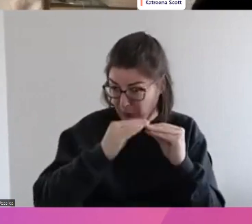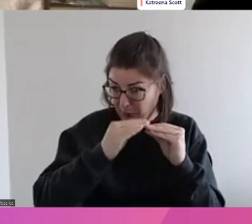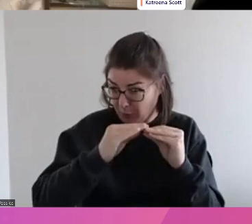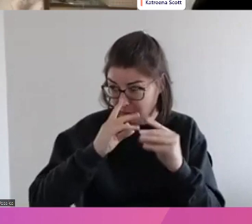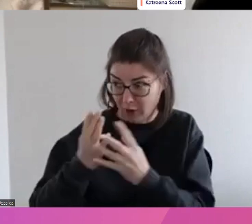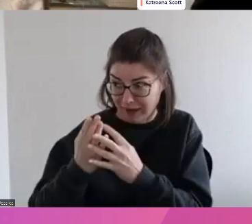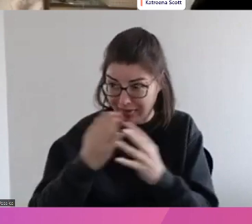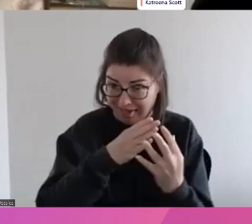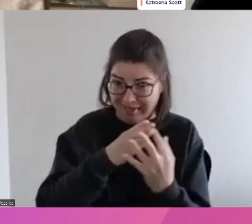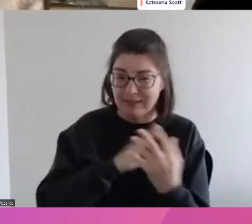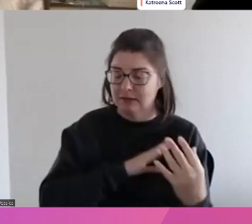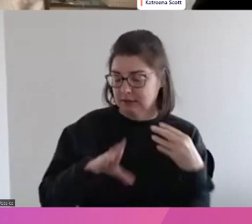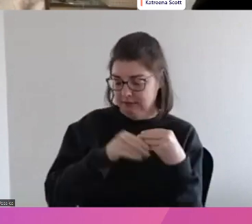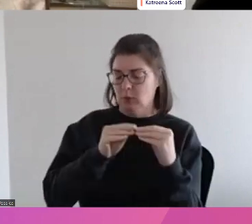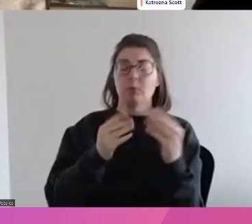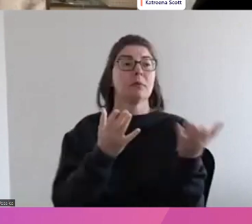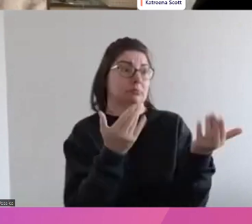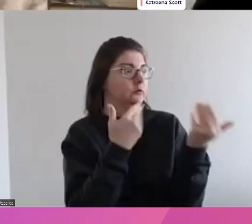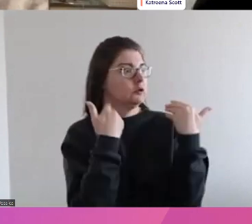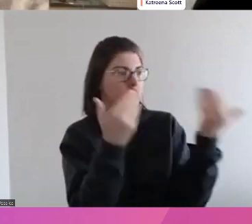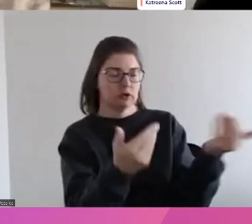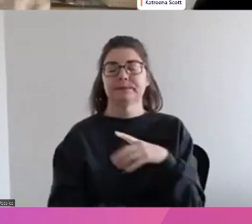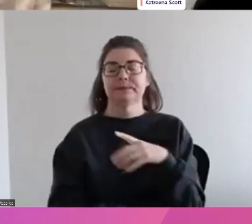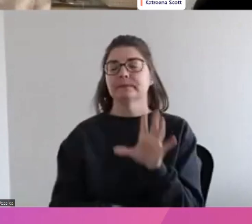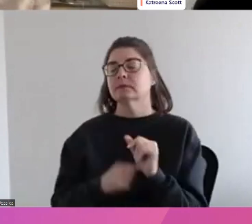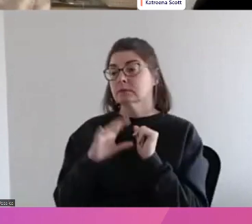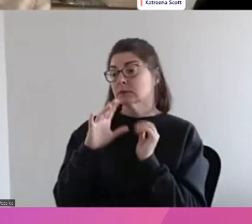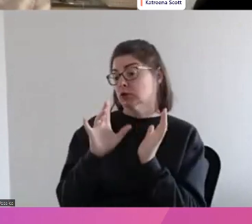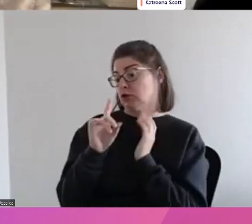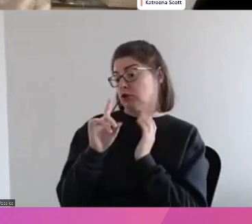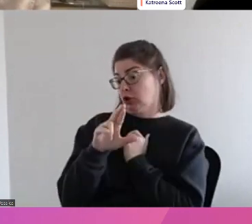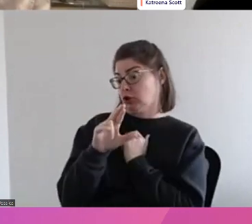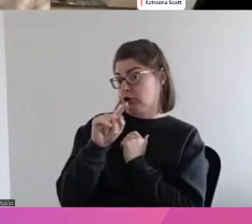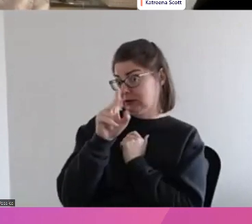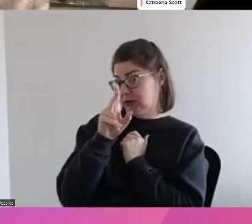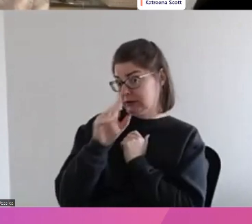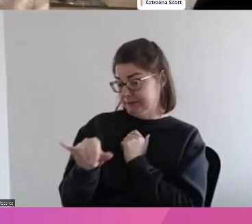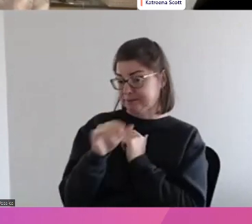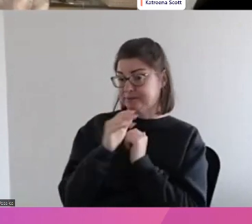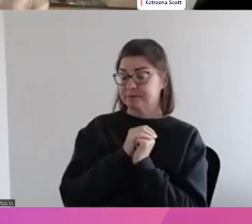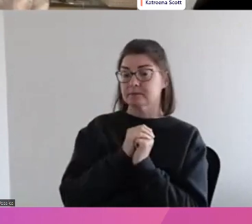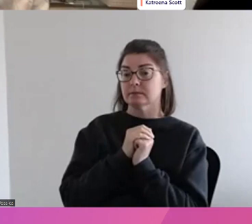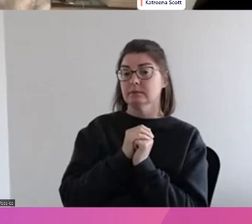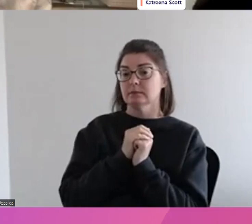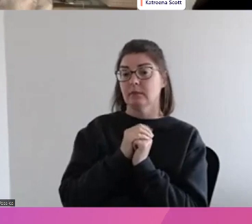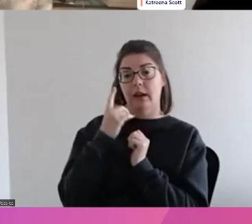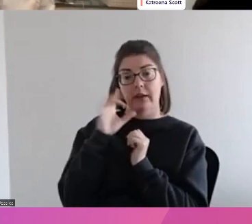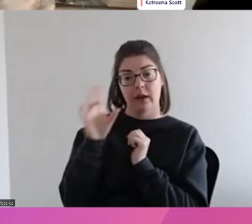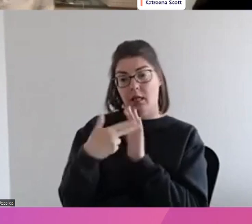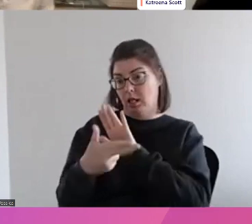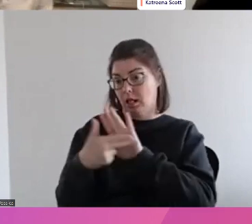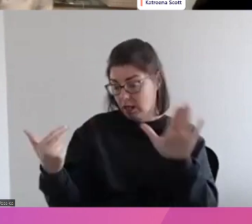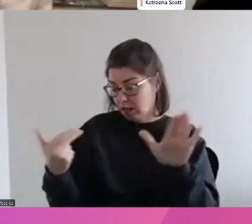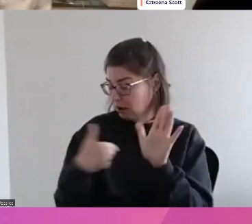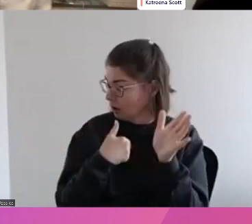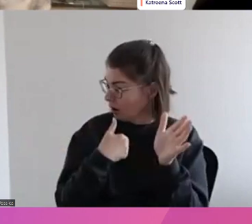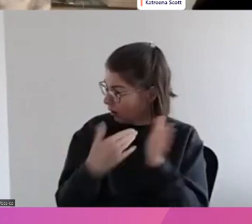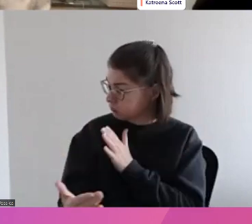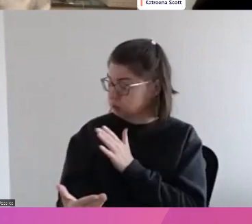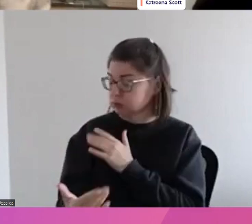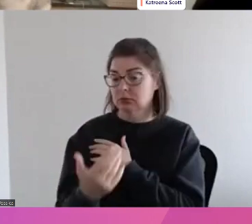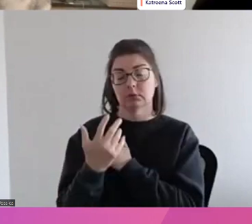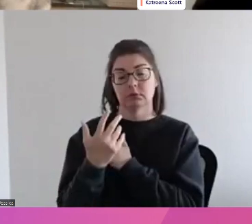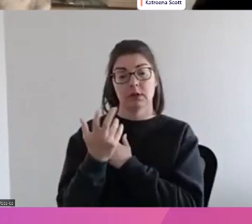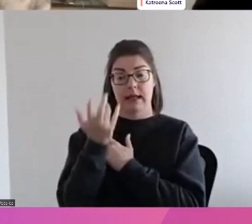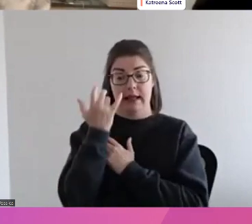Est-ce que je peux aller plus loin sur la question? Je pense que un autre stéréotype,